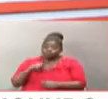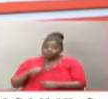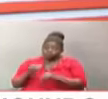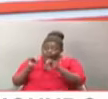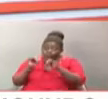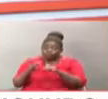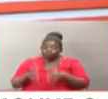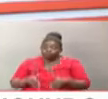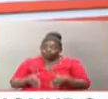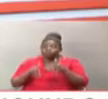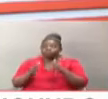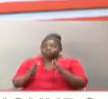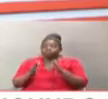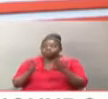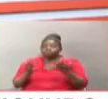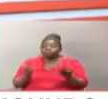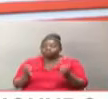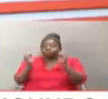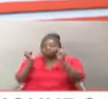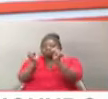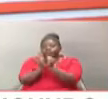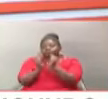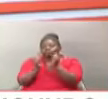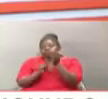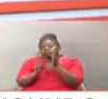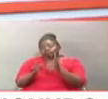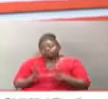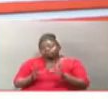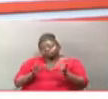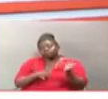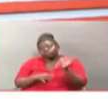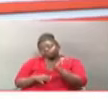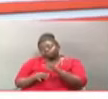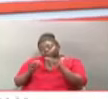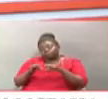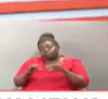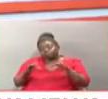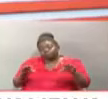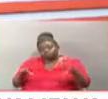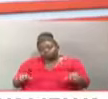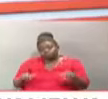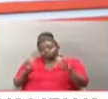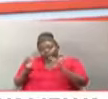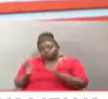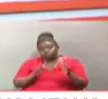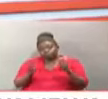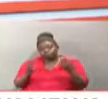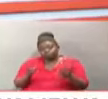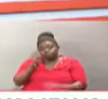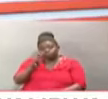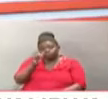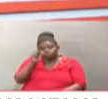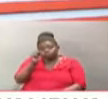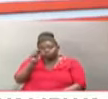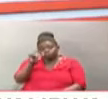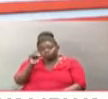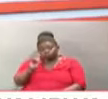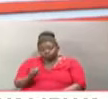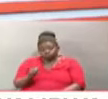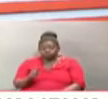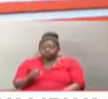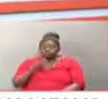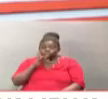abakyagaanidde ku nguudo nti bakwatibwe ku kifuba bazibwe mu katale akabatereddwawo wali mu kisenye. Abyogedde